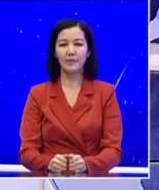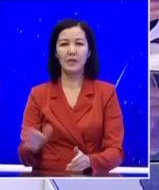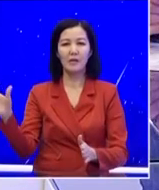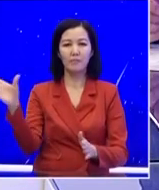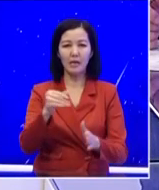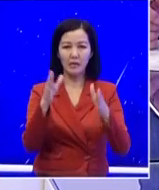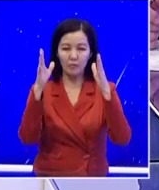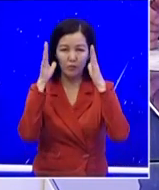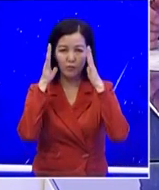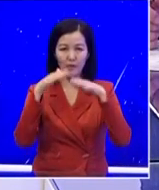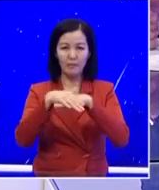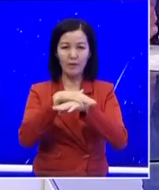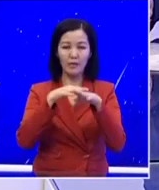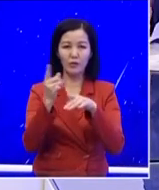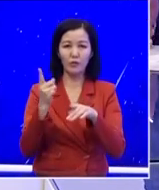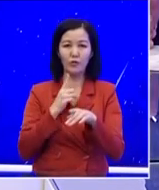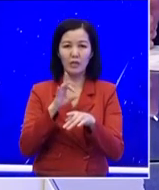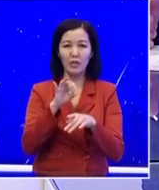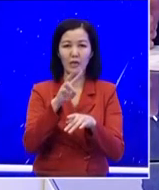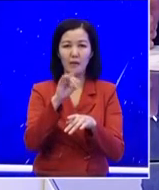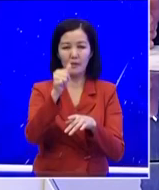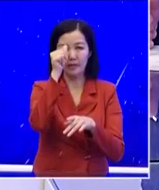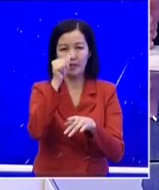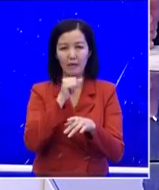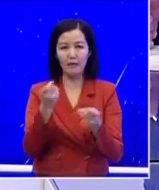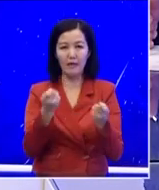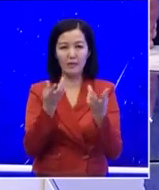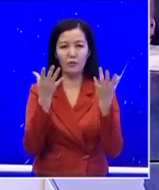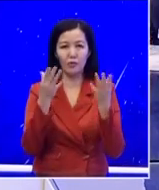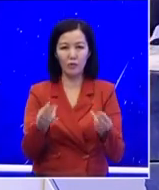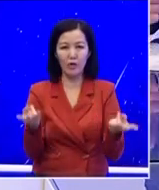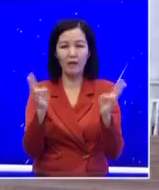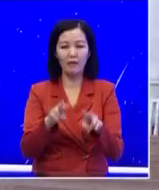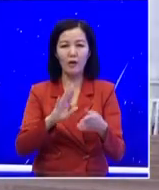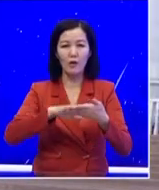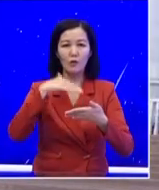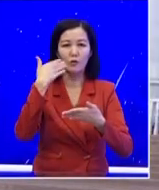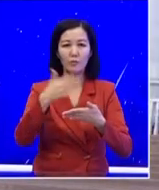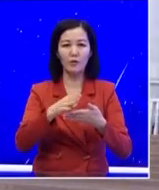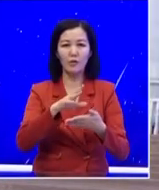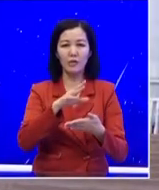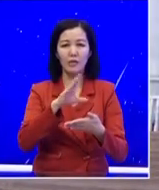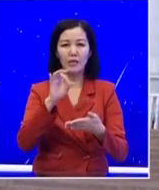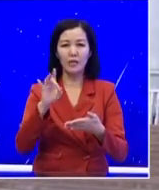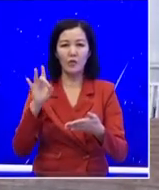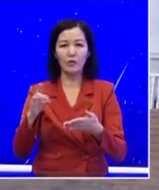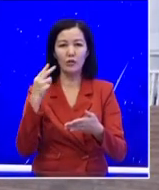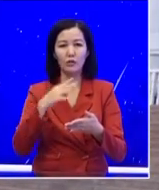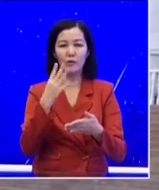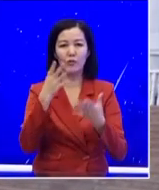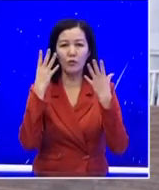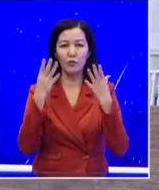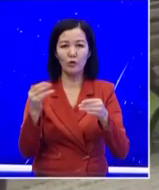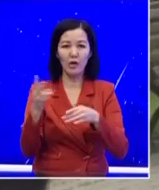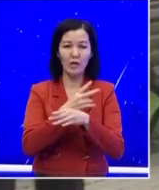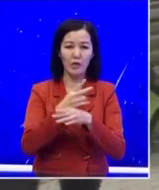Күллі мұсылман баласы асыға күтетін Рамазан айына да санаулы күн қалды. Күнтізбе бойынша биыл жамағат сәуірдің 24-не қараған түні ауыз